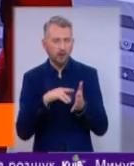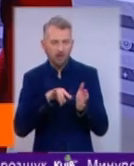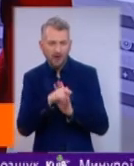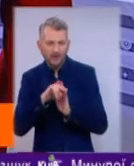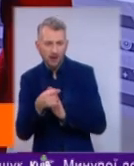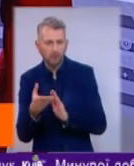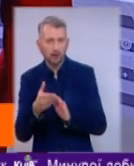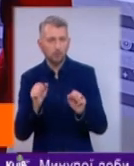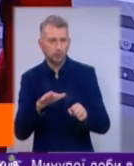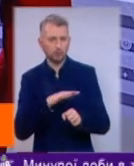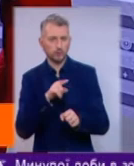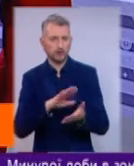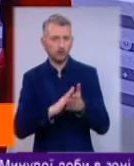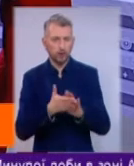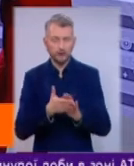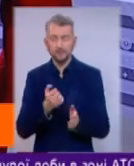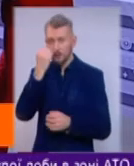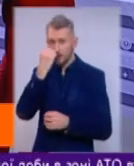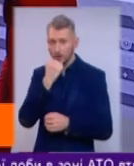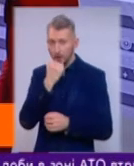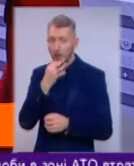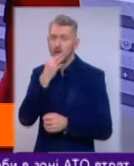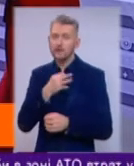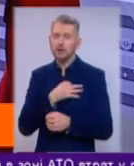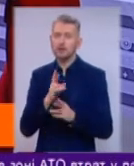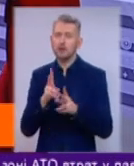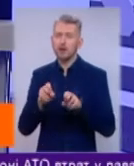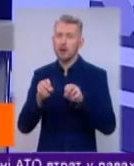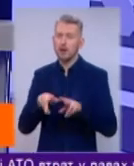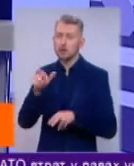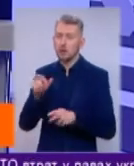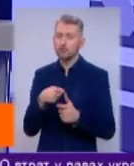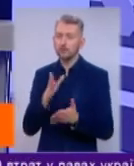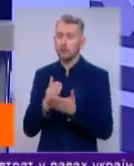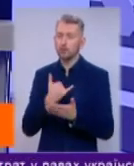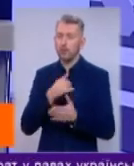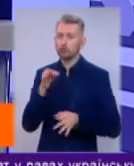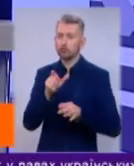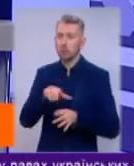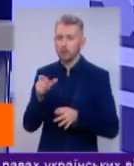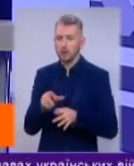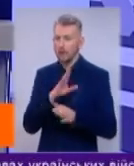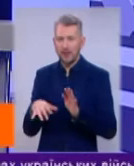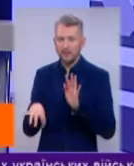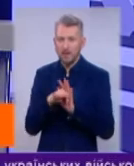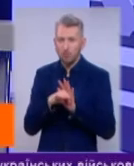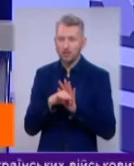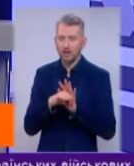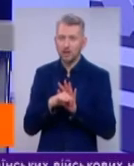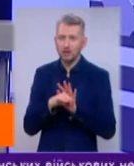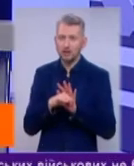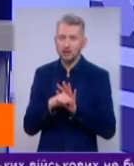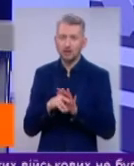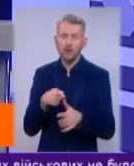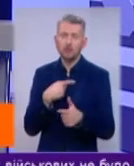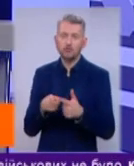бути в цій ситуації. Дякуємо. Пане Олександре, скажіть нам, як експерт, чи є в нас ці судді не заплямовані,